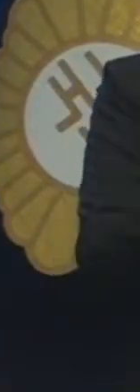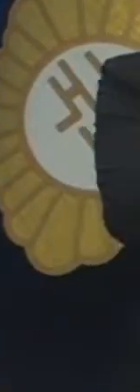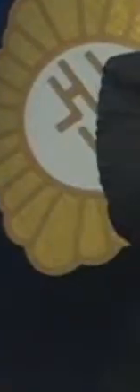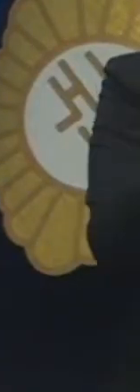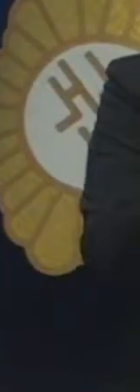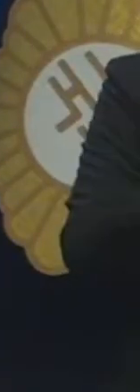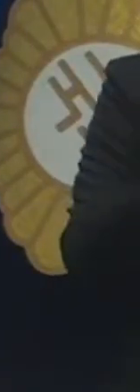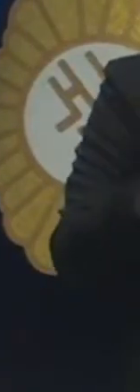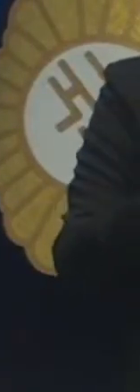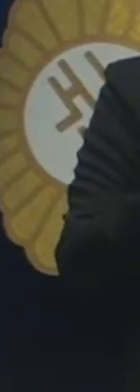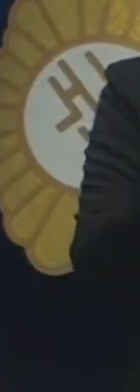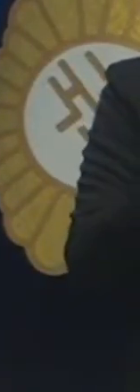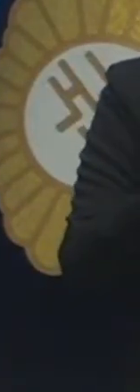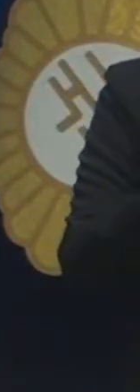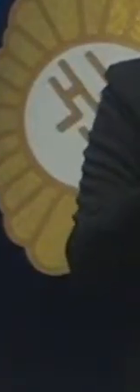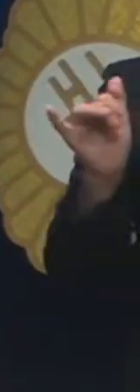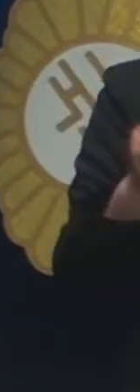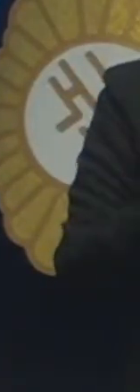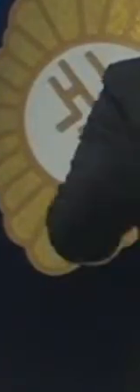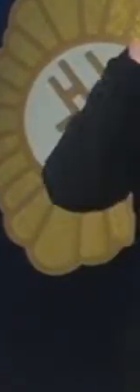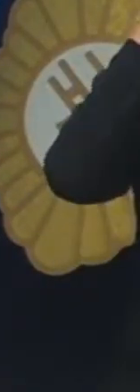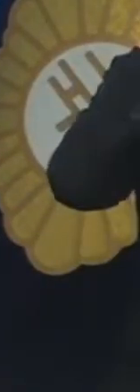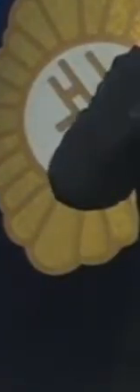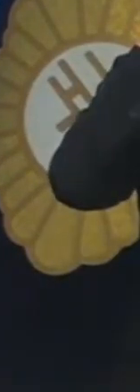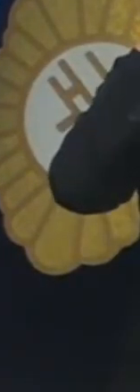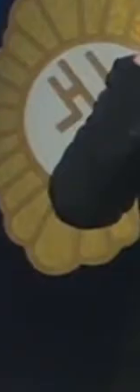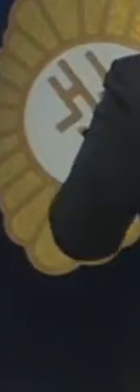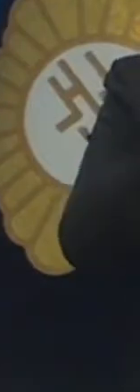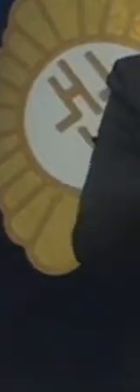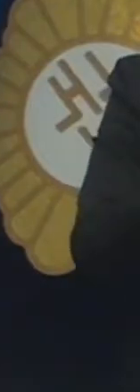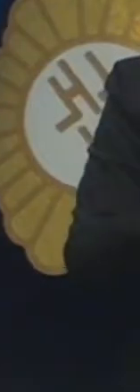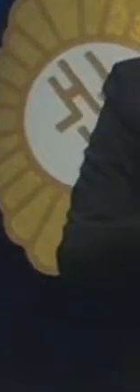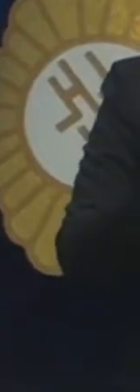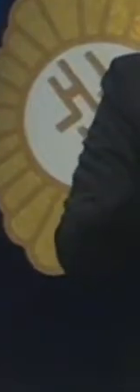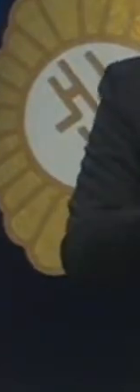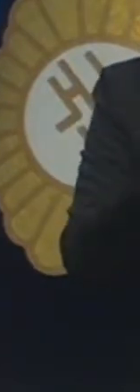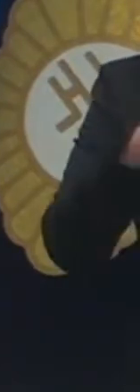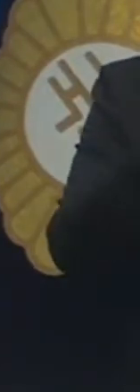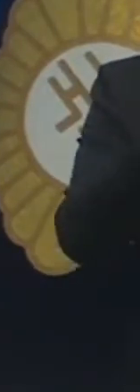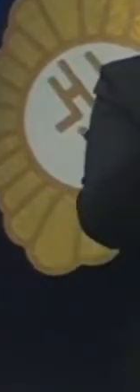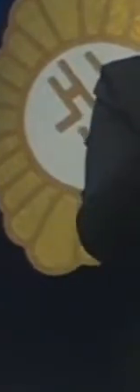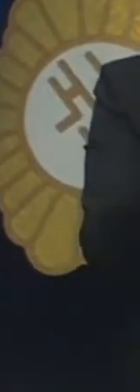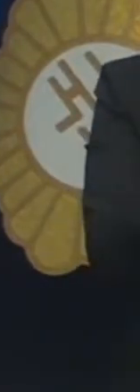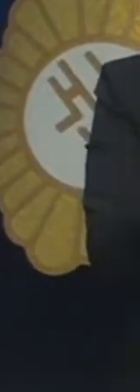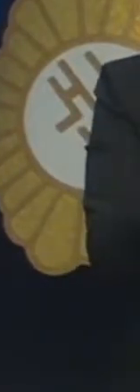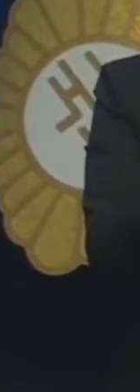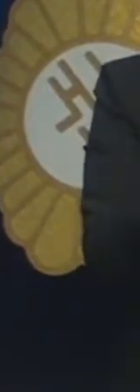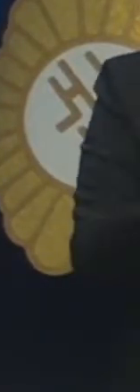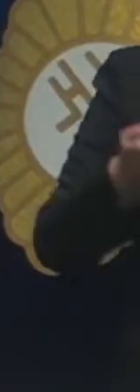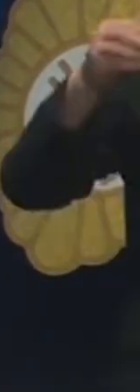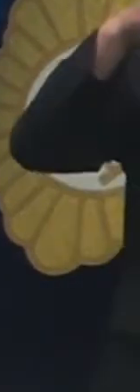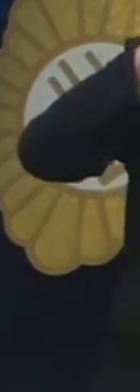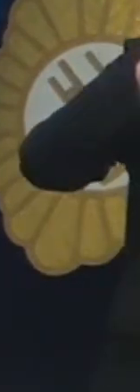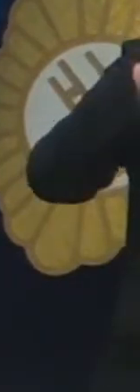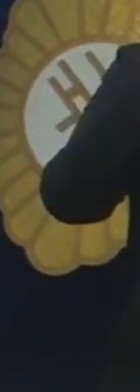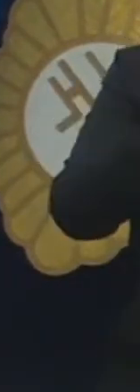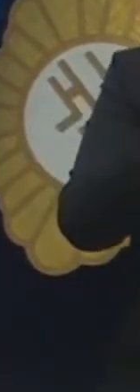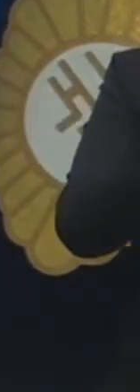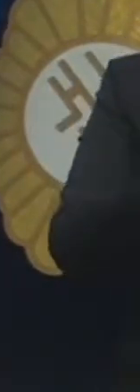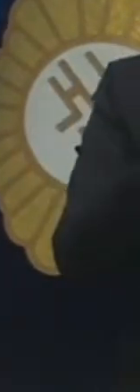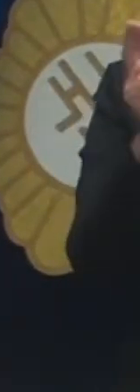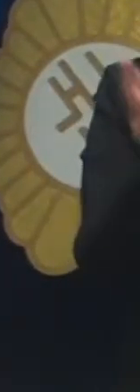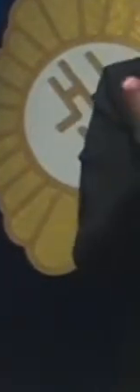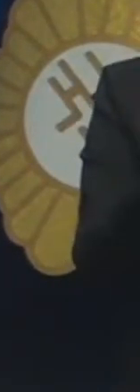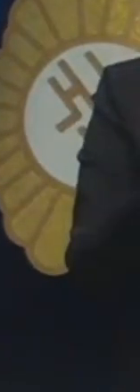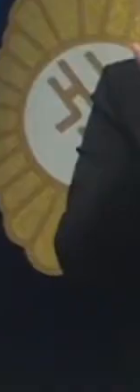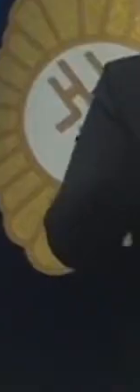이런 이해관계자들의 의사가 뜻이 희망이 아마 크게 반영되어서